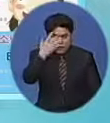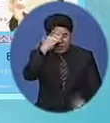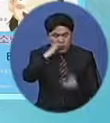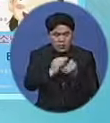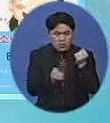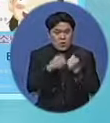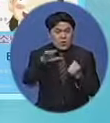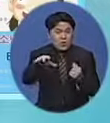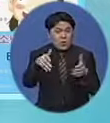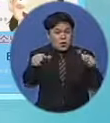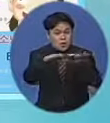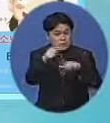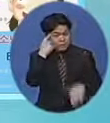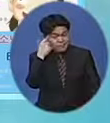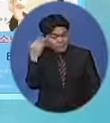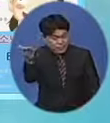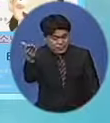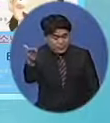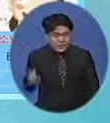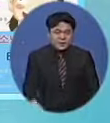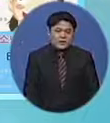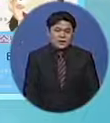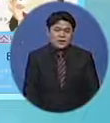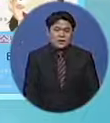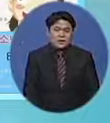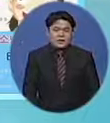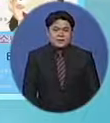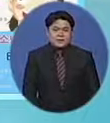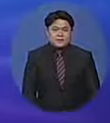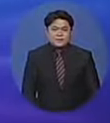문의하시기 바랍니다. 지금까지 복지 게시판이었습니다.